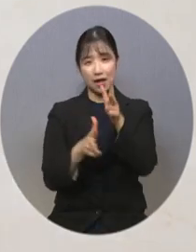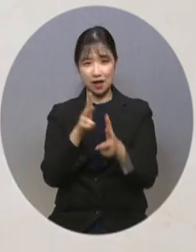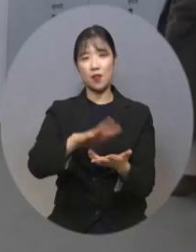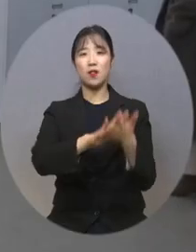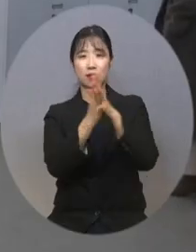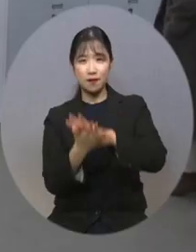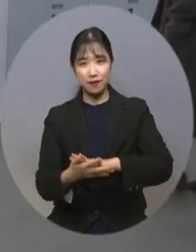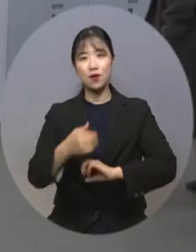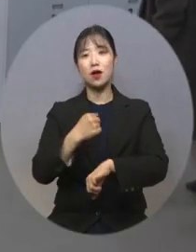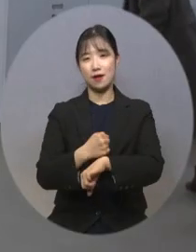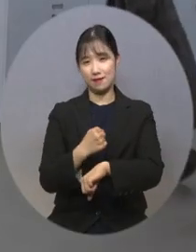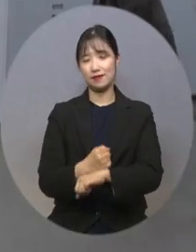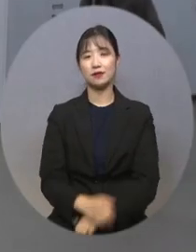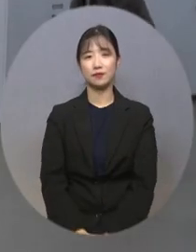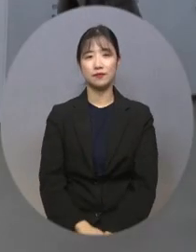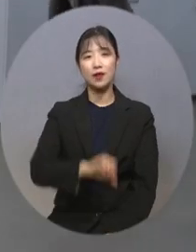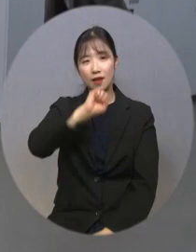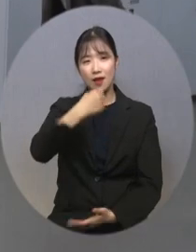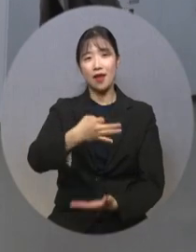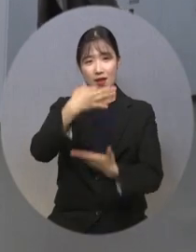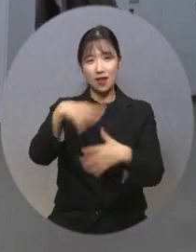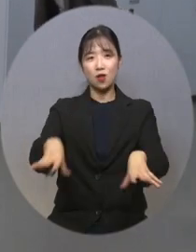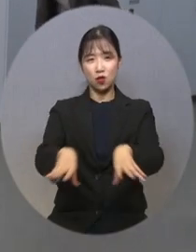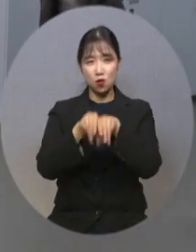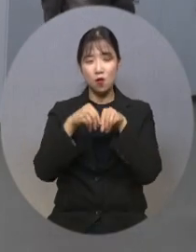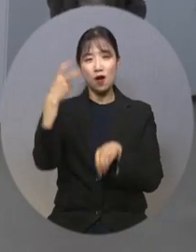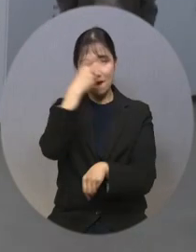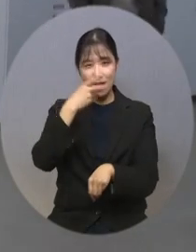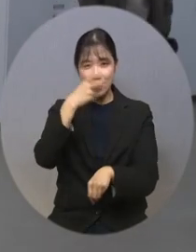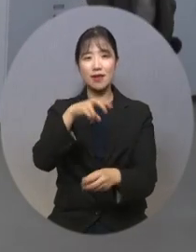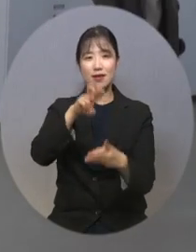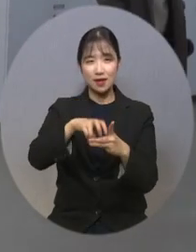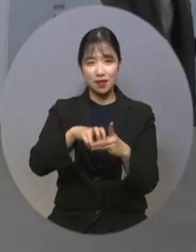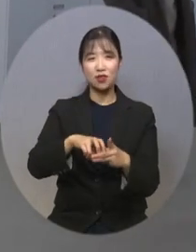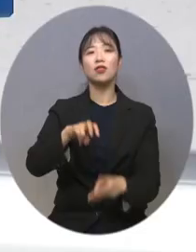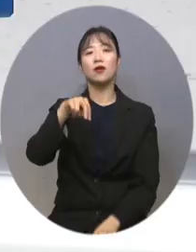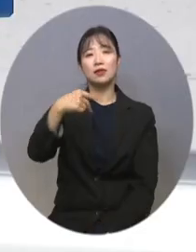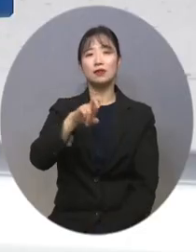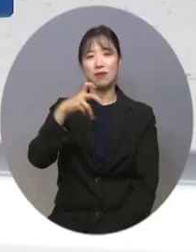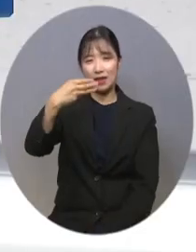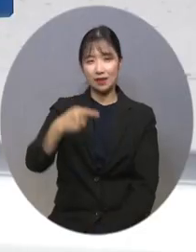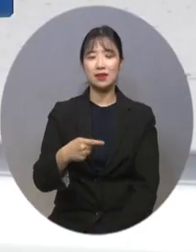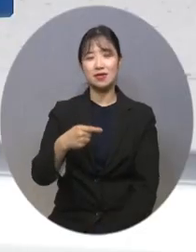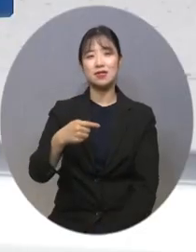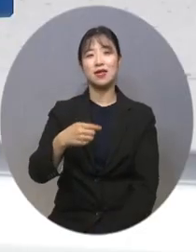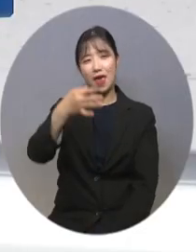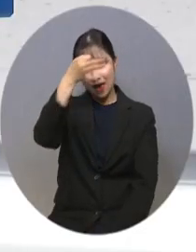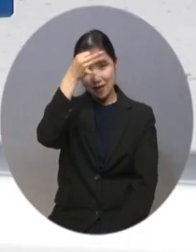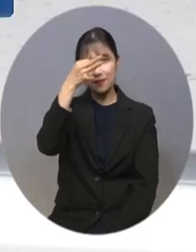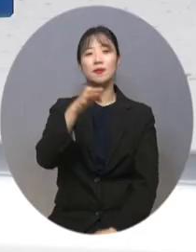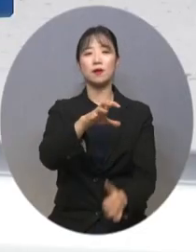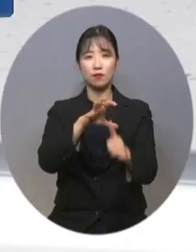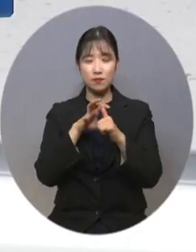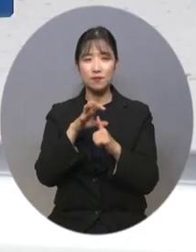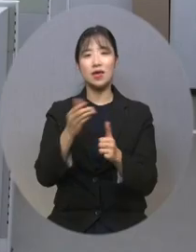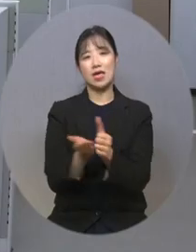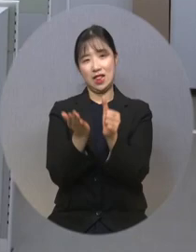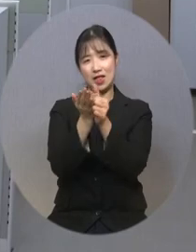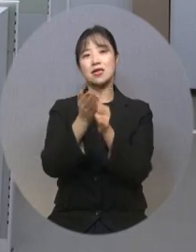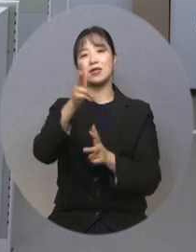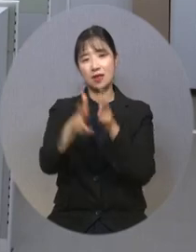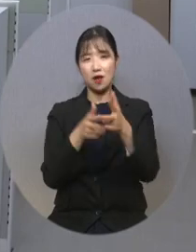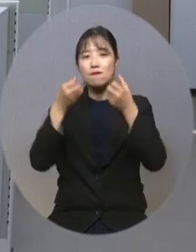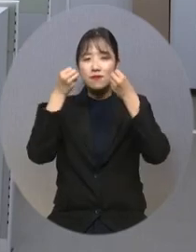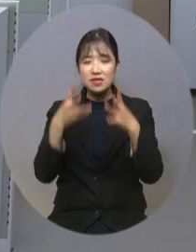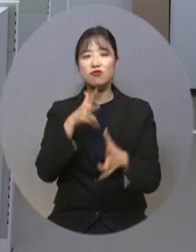프로젝트입니다. 예산은 통합관제센터, 물류 플랫폼, 스마트 에너지 플랫폼, 스마트 제조 고급 인력 양성 사업, 신규